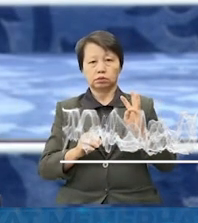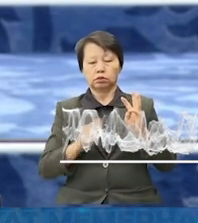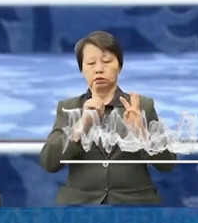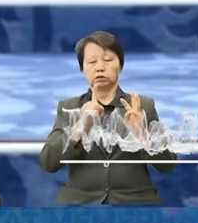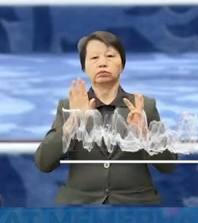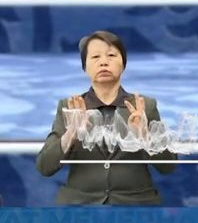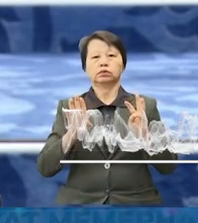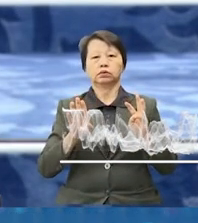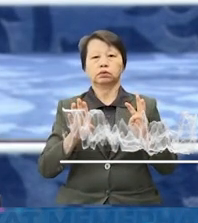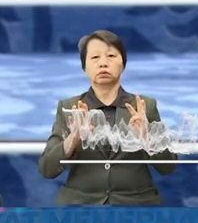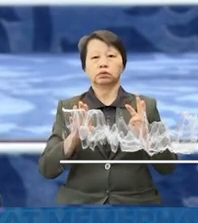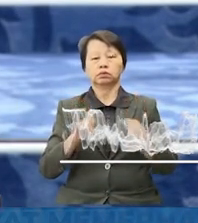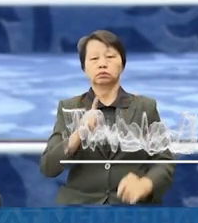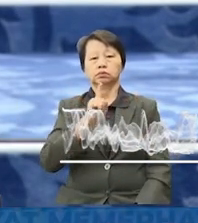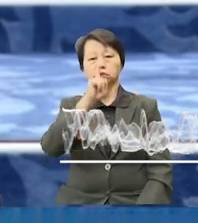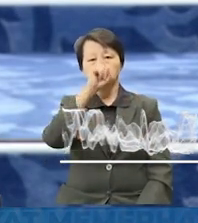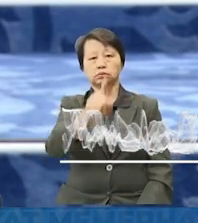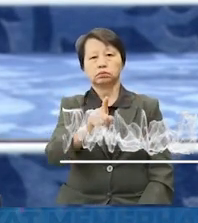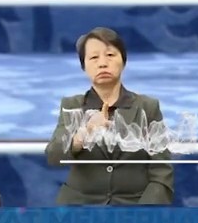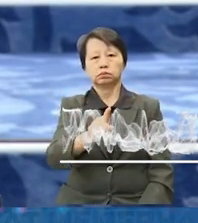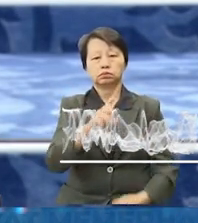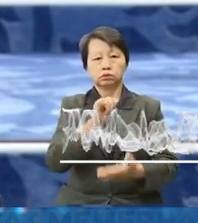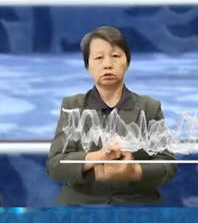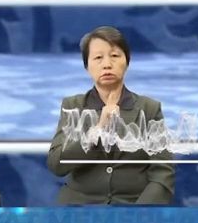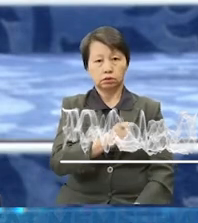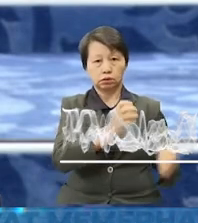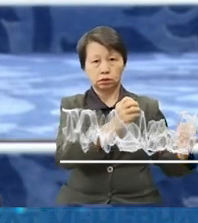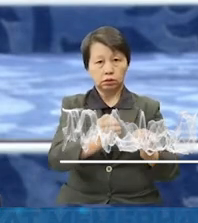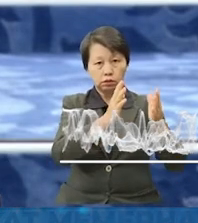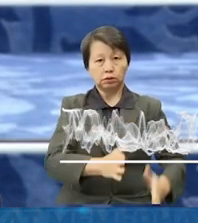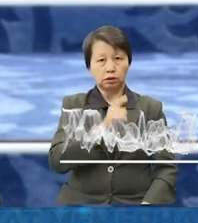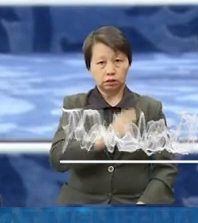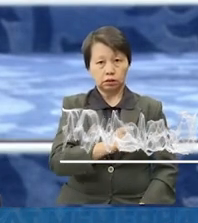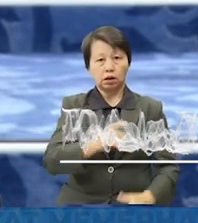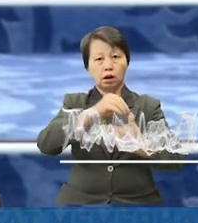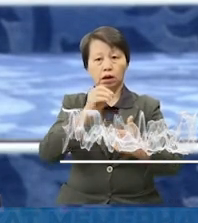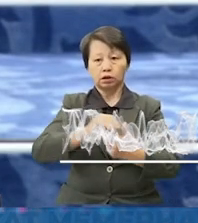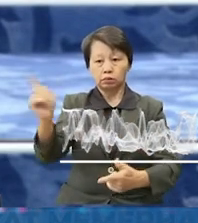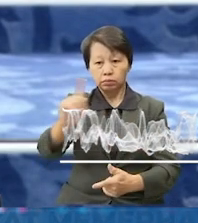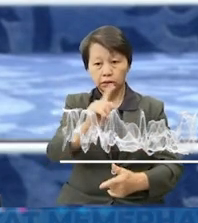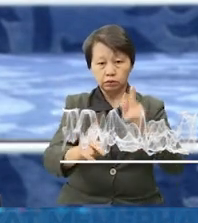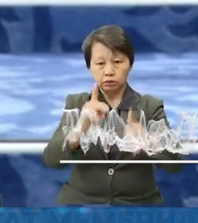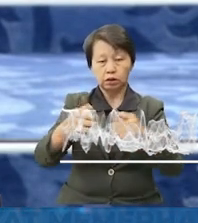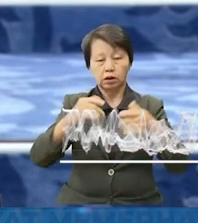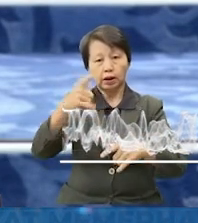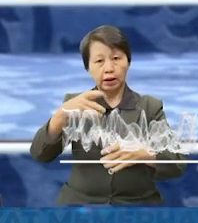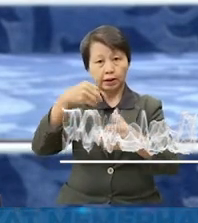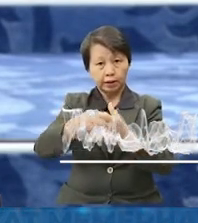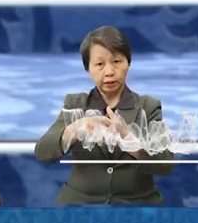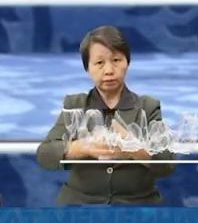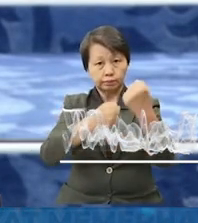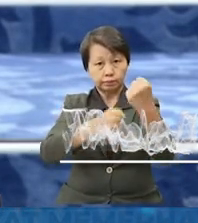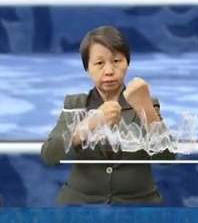6.1b. Memastikan bahawa dia yang dipenganjur atau mana-mana orang lain yang berada dalam perhimpunan